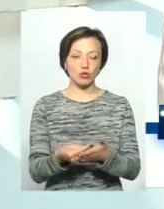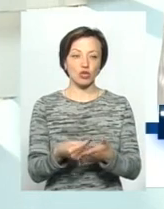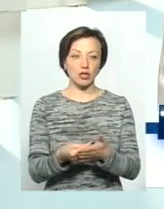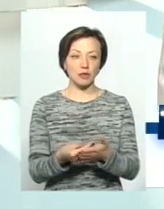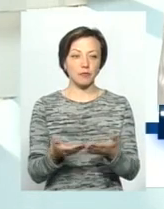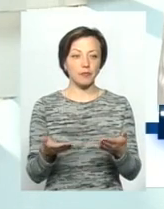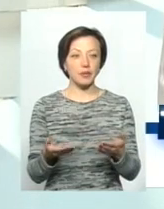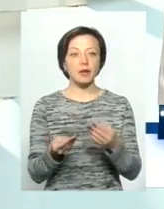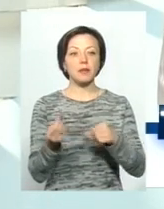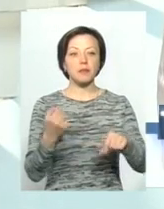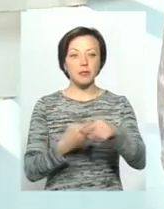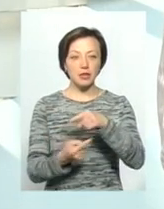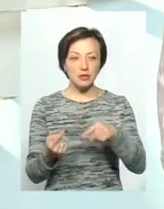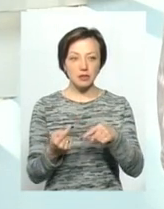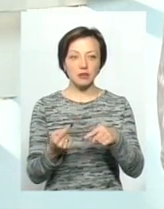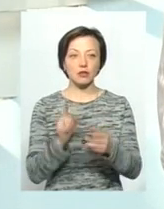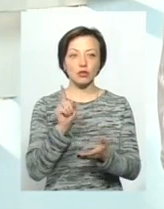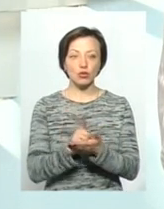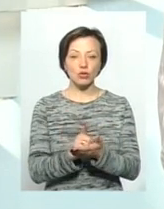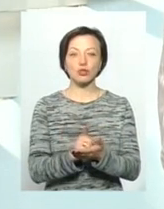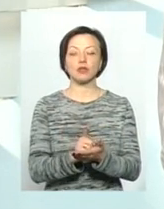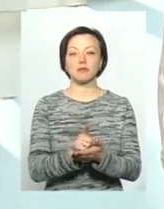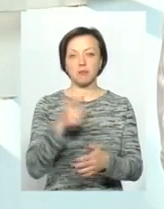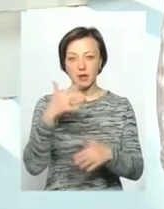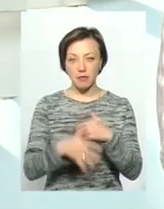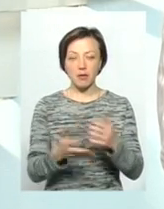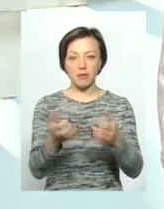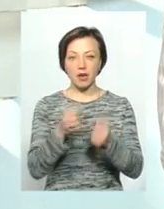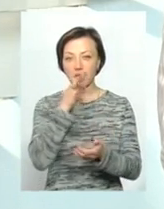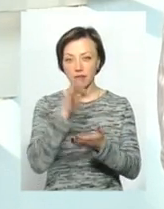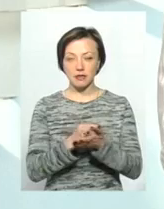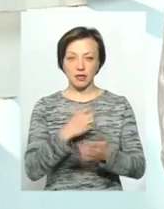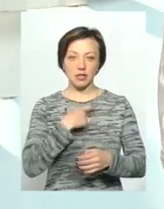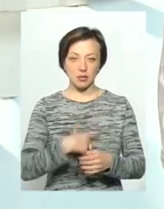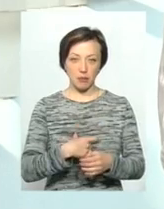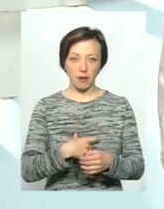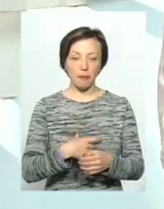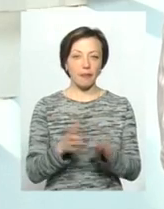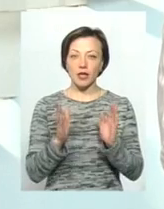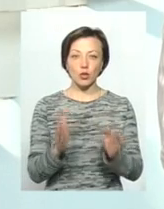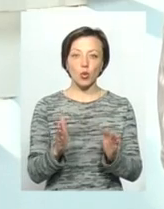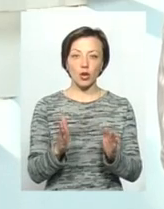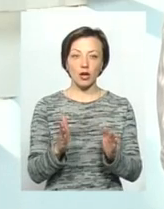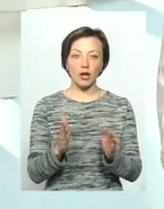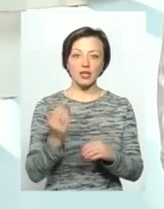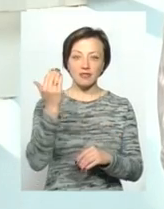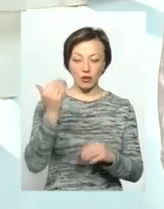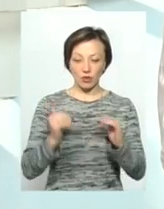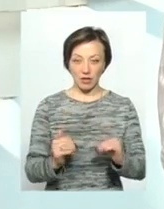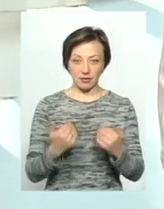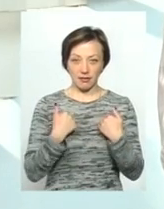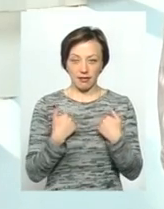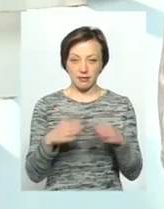То есть бизнес должен тоже понимать и брать ответственность на себя. То есть не только сверху зависит, но и от нас снизу зависит,